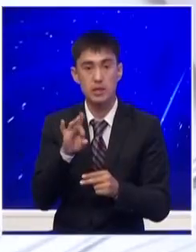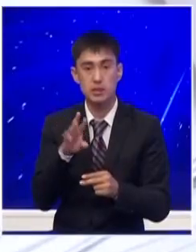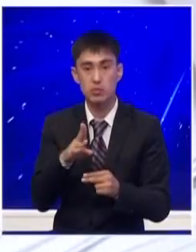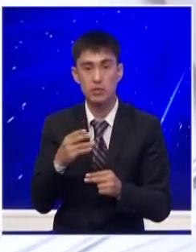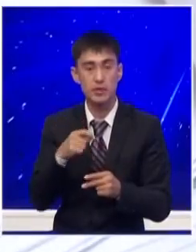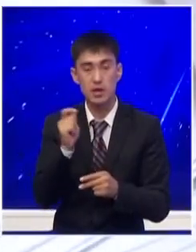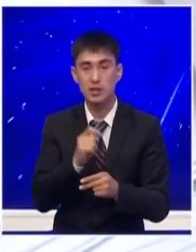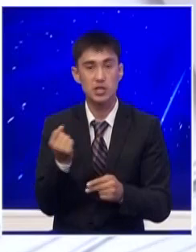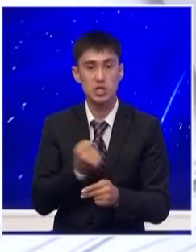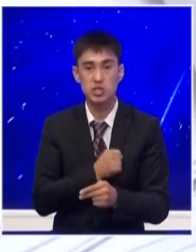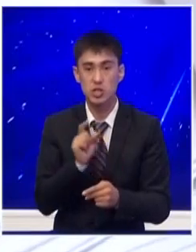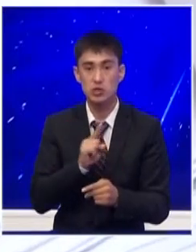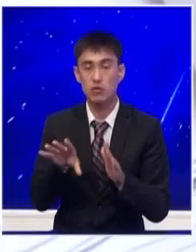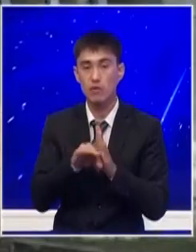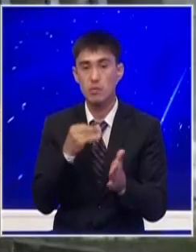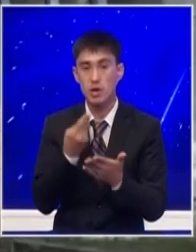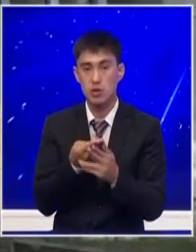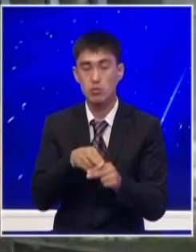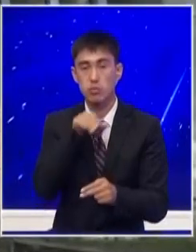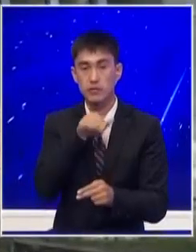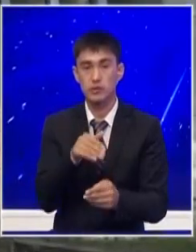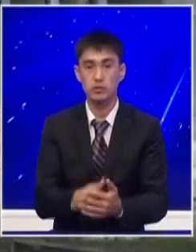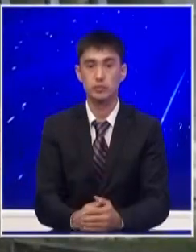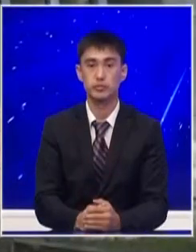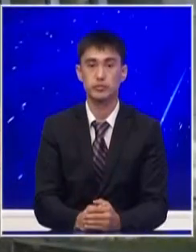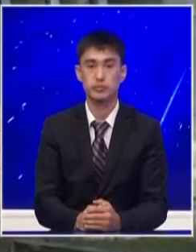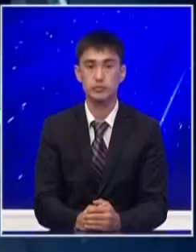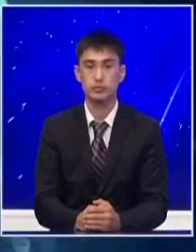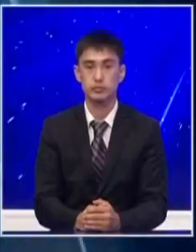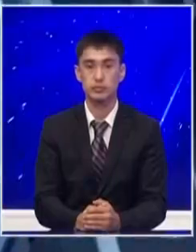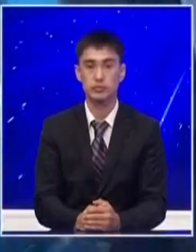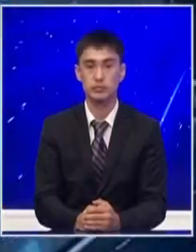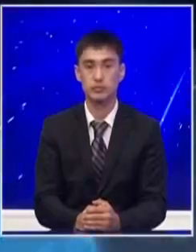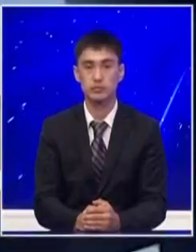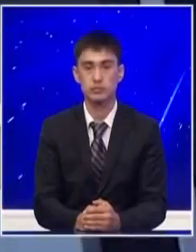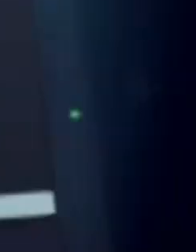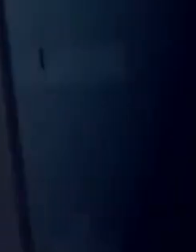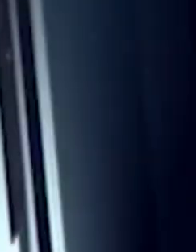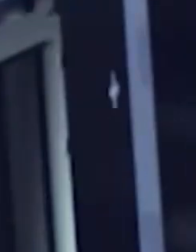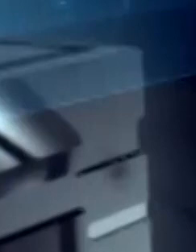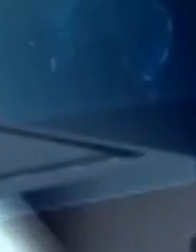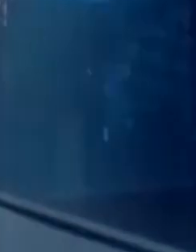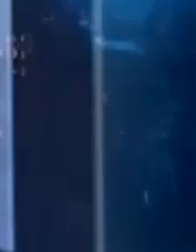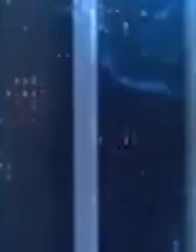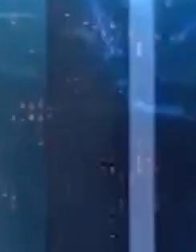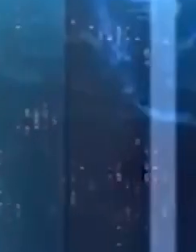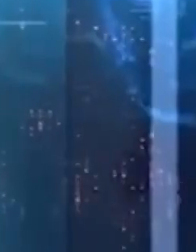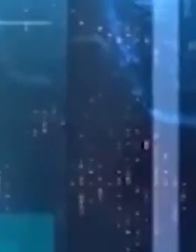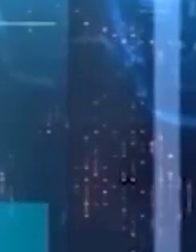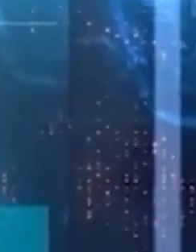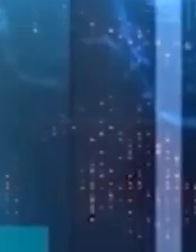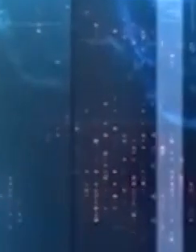Асемгуль никогда не жалели, что выбрали именно эту профессию. Аружан Тнеибаева, Бекжан Кенжебай, телеканал